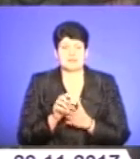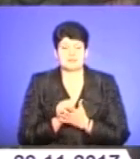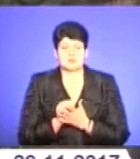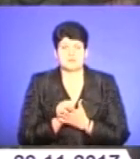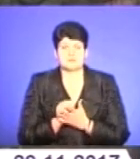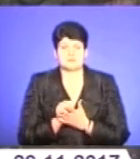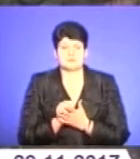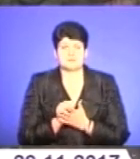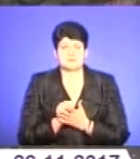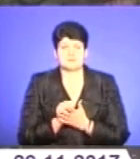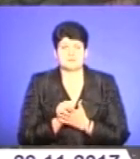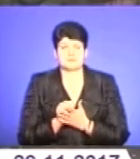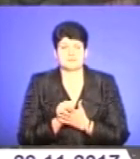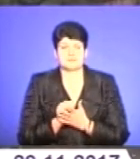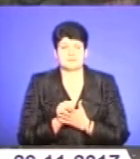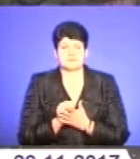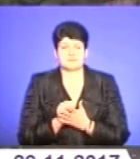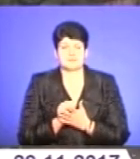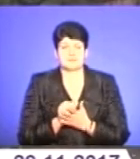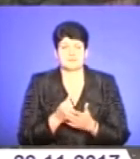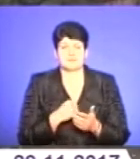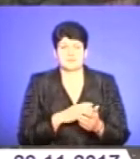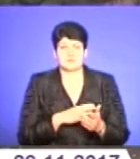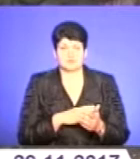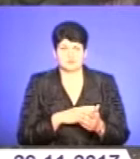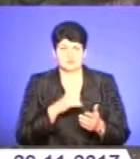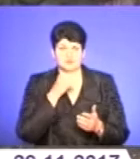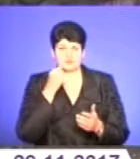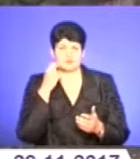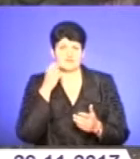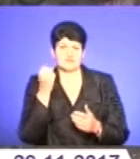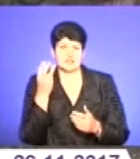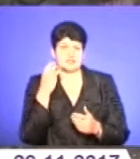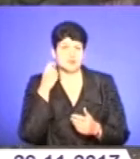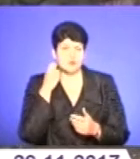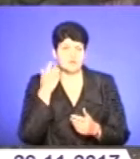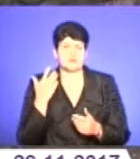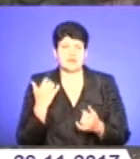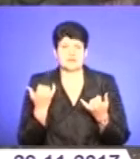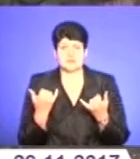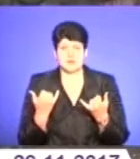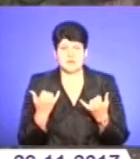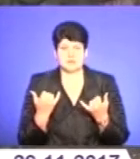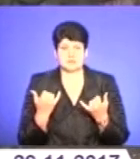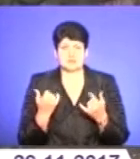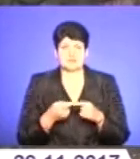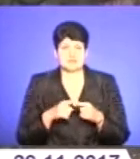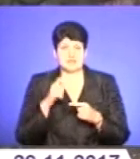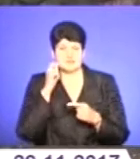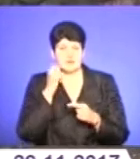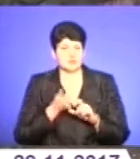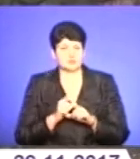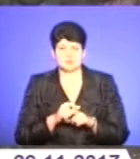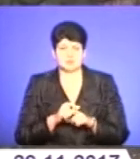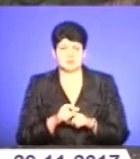я займалася вже, можна сказати, в такому досить зрілому віці, в 13 років. А зараз цей вік дуже